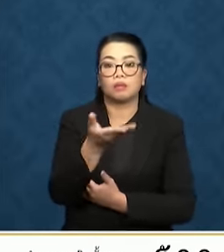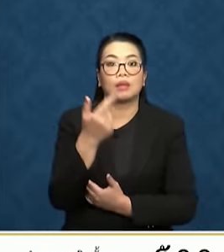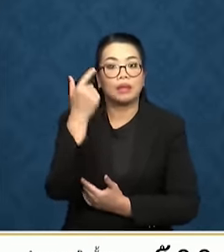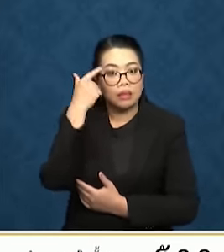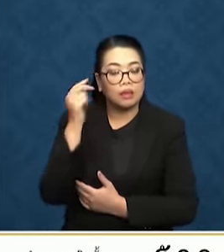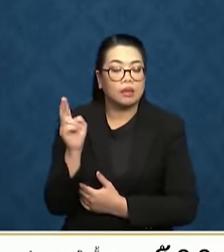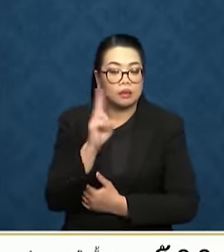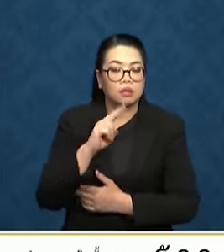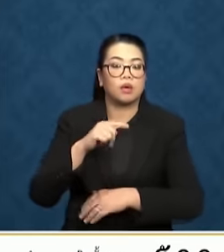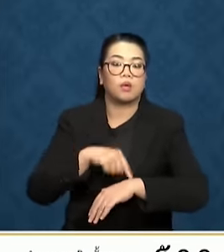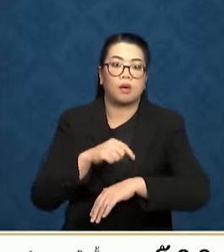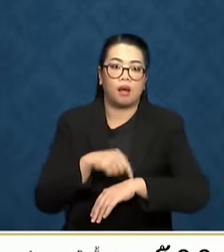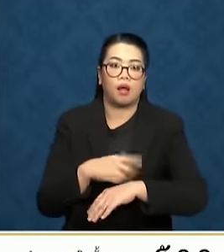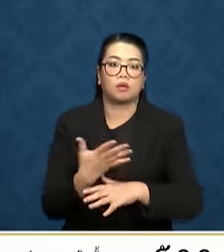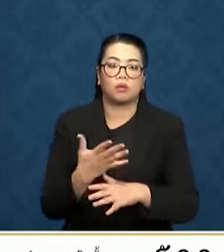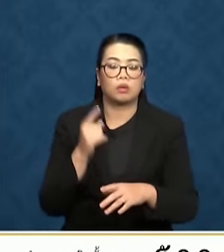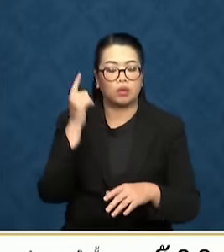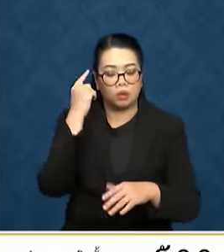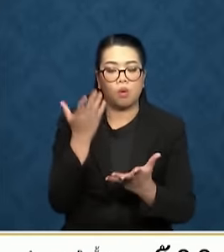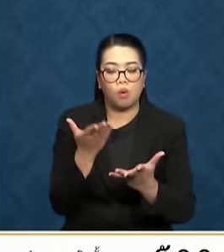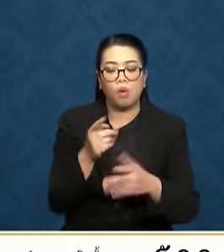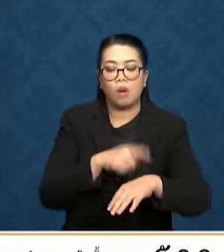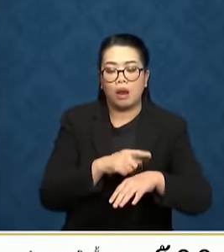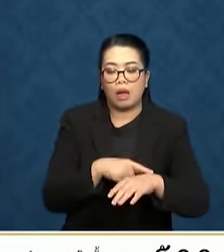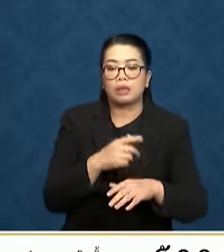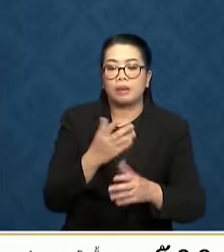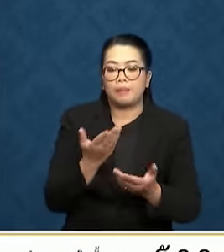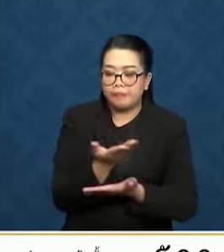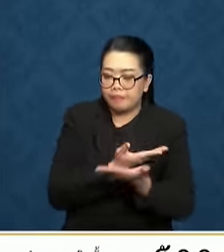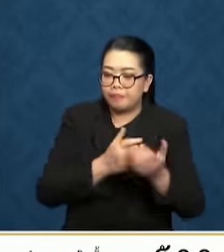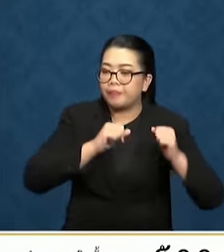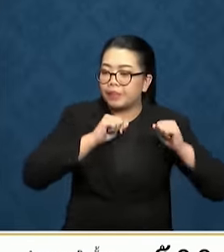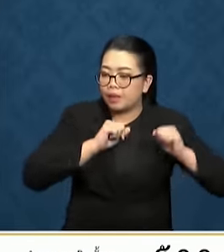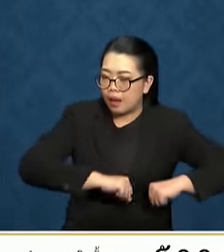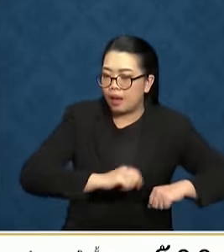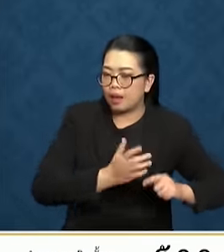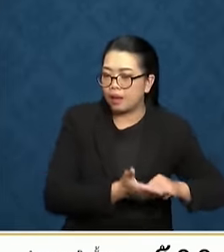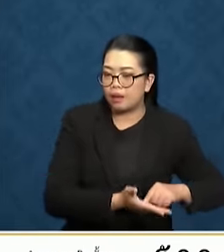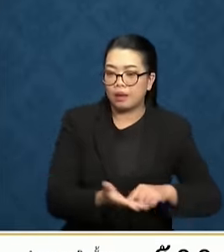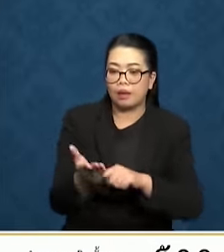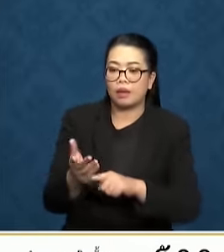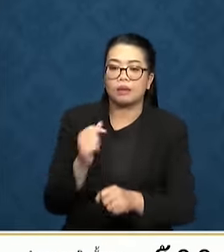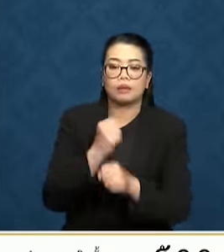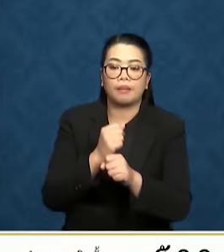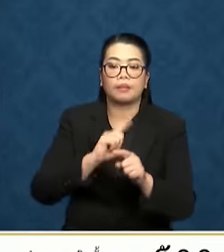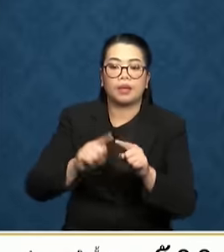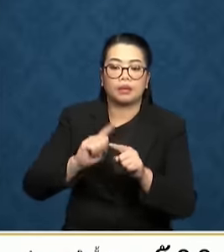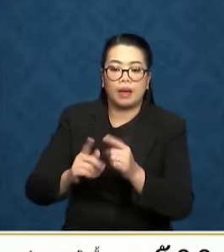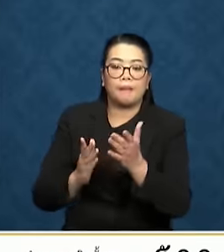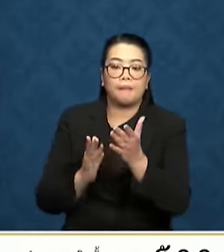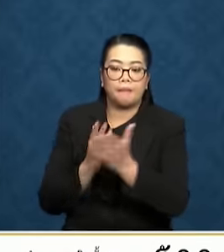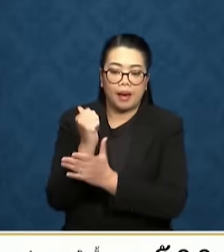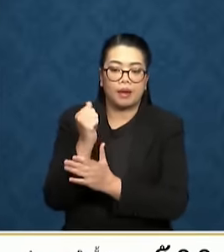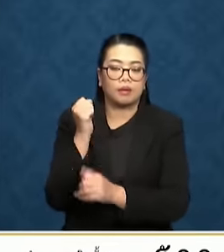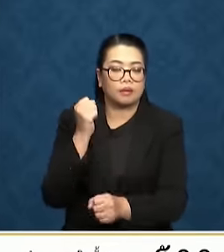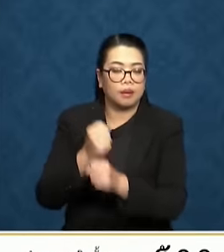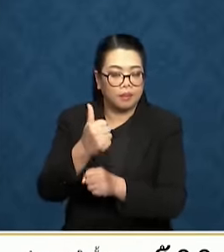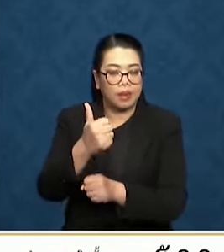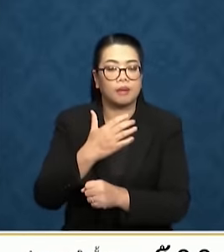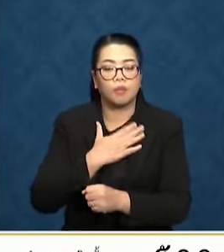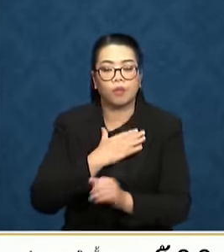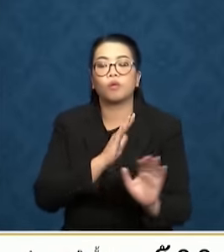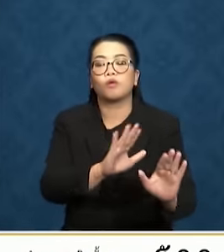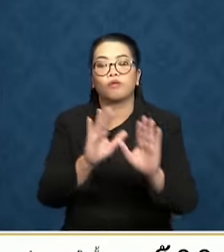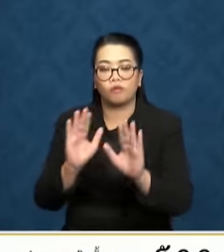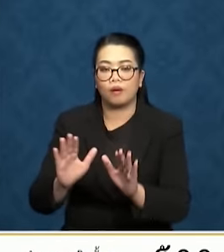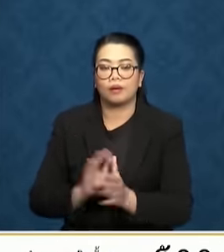ใช้เวลาไม่นานมากนักในการที่จะเอ่อทำให้สิ่งเหล่านี้เกิดขึ้นได้นะครับถ้า